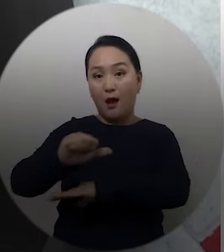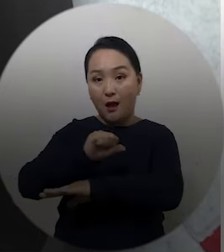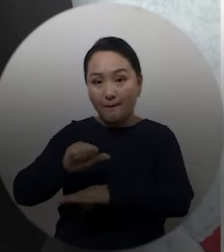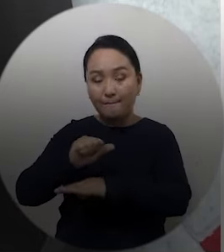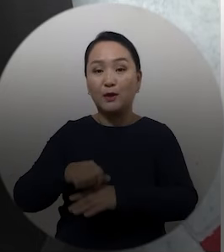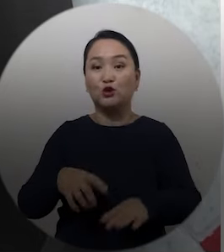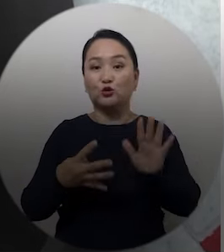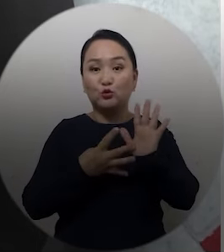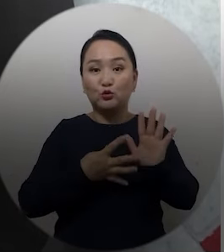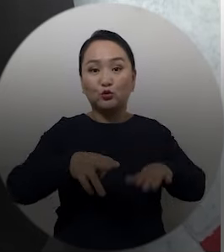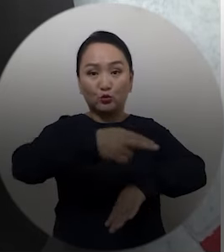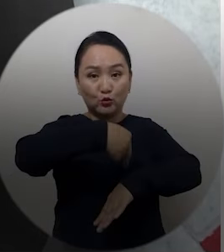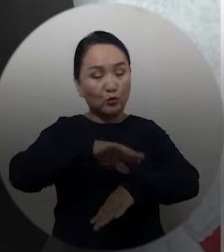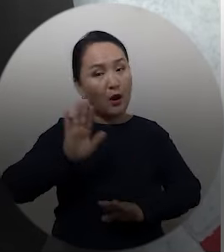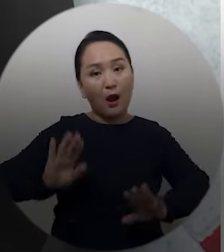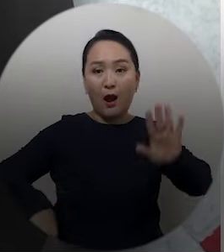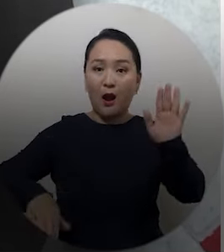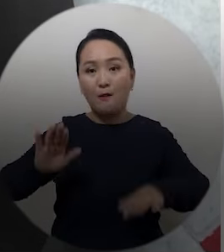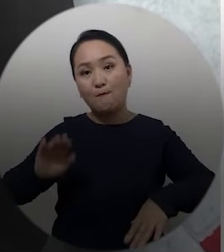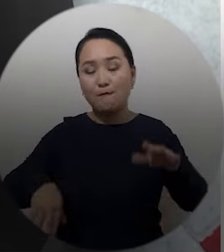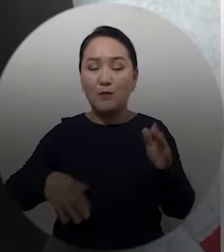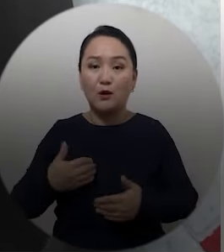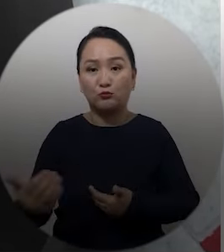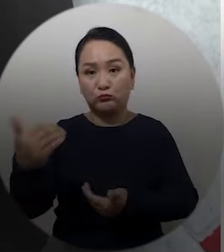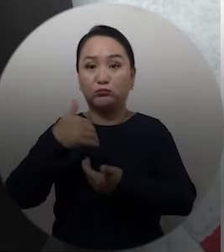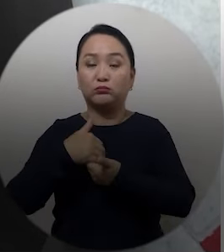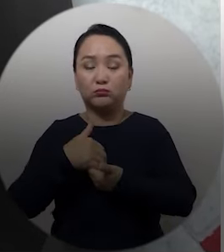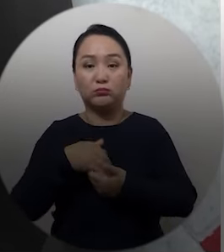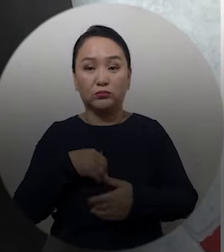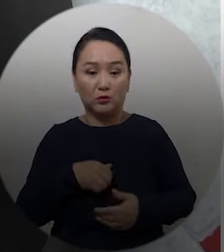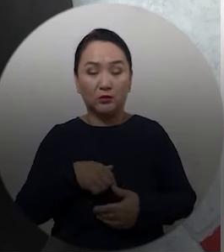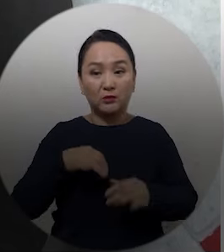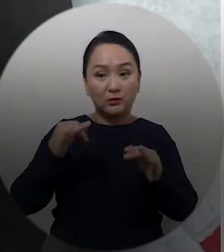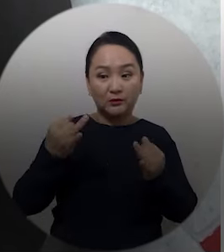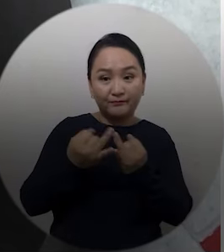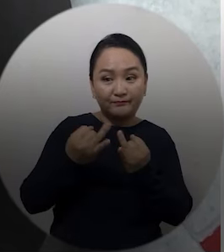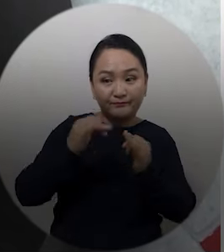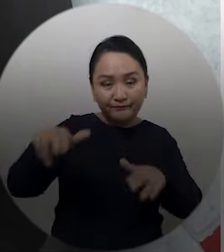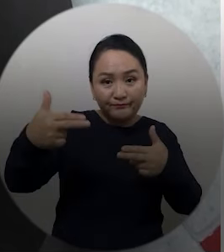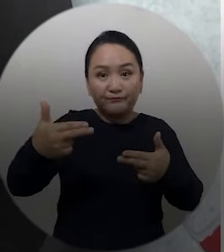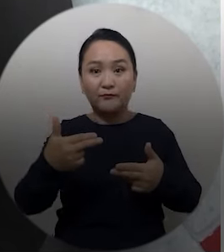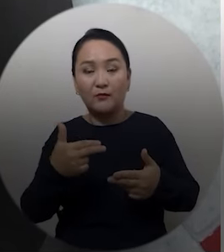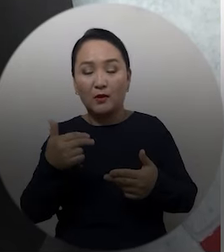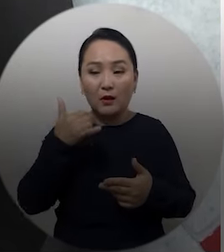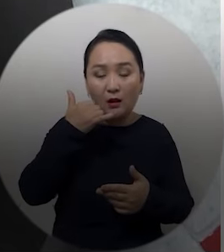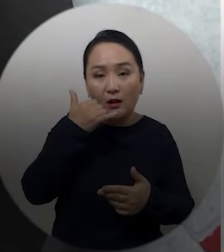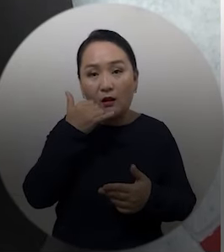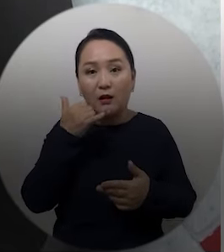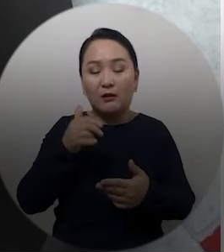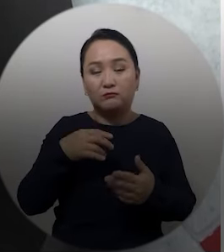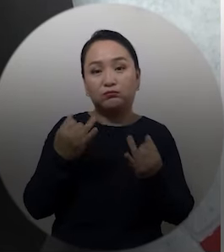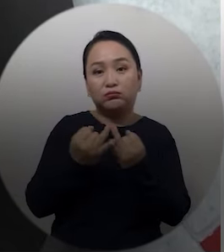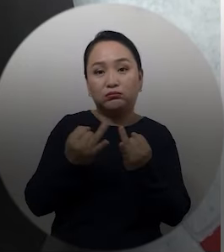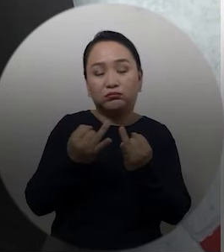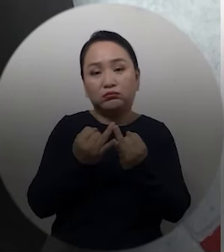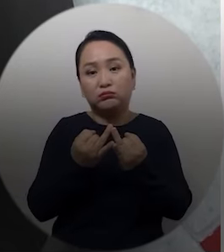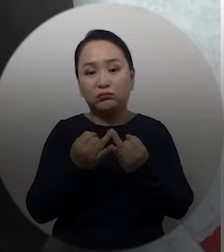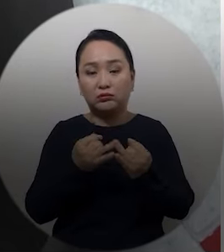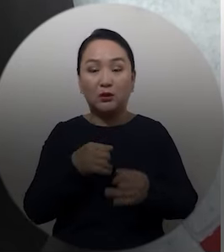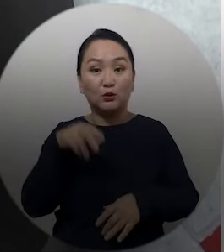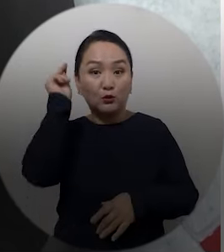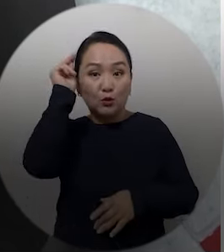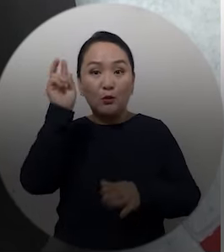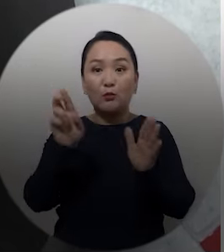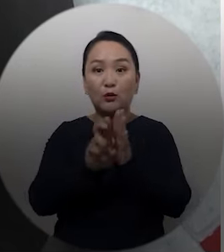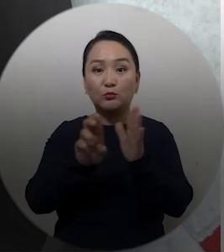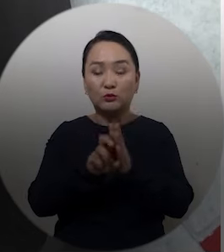аймаг 9 дүүргийн ханаас ч гэсэн тэр хүн маань одоо онлайнаар харилцаж суралцах ийм боломж байж байгаа. 10 сарын 1-ээс хичээлийг